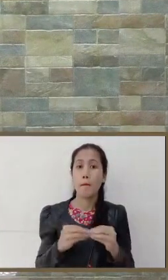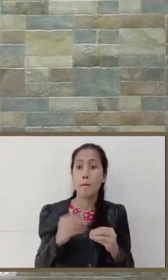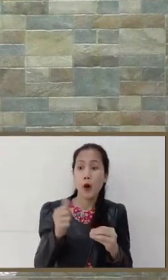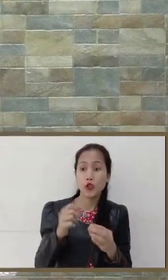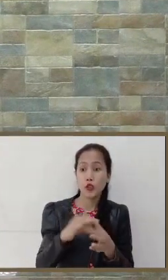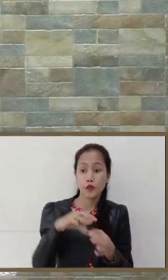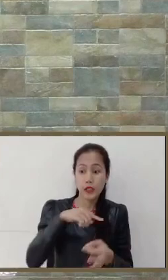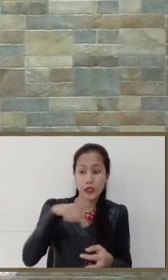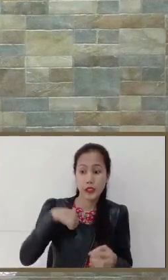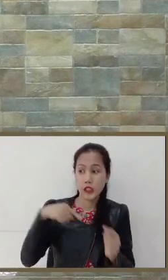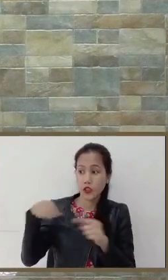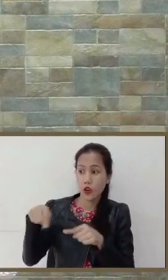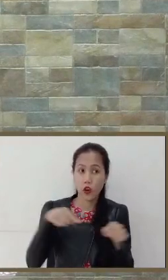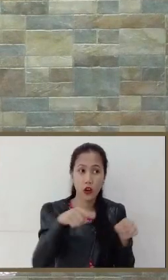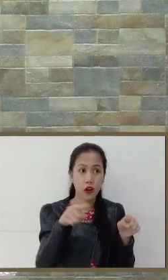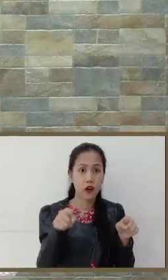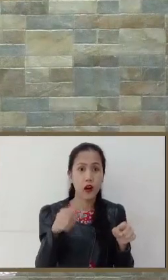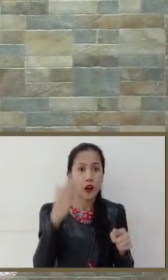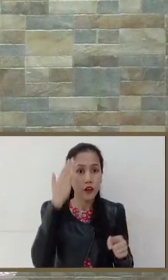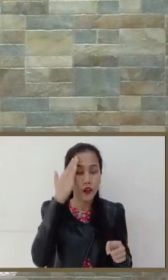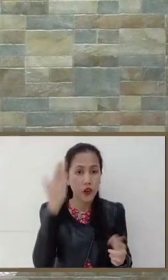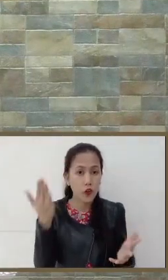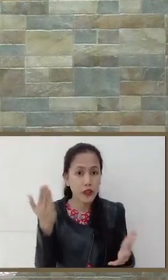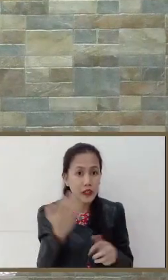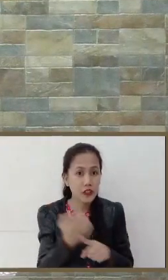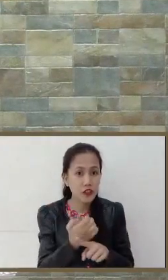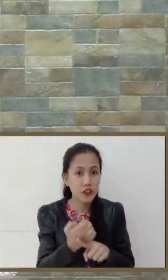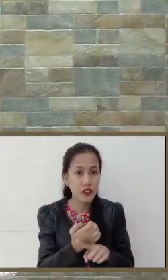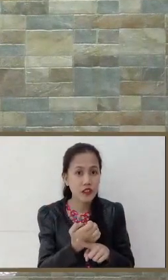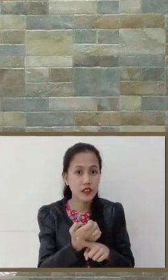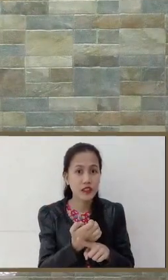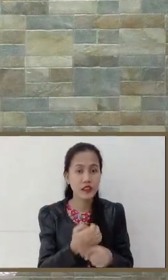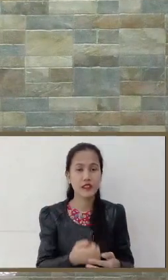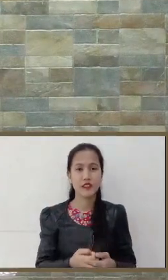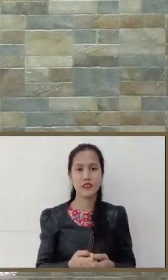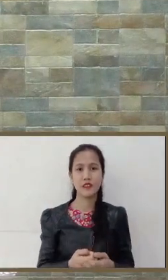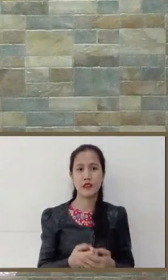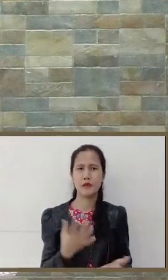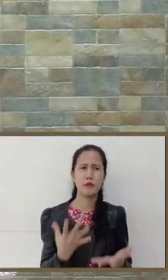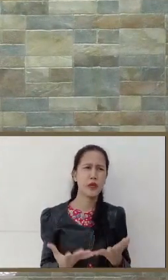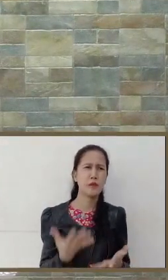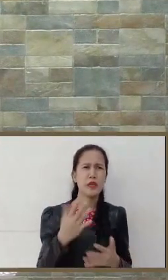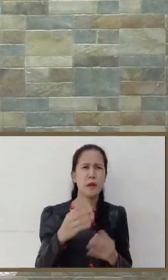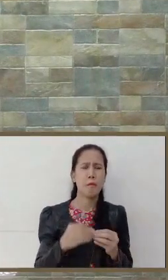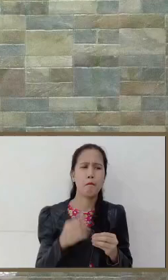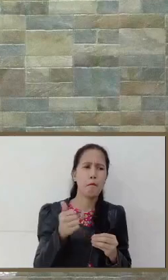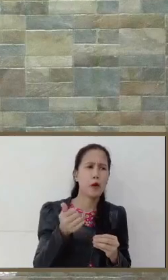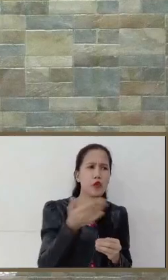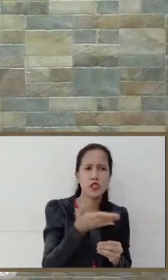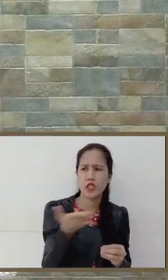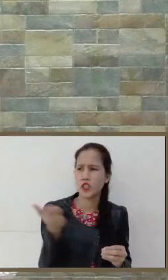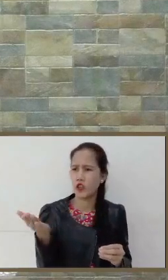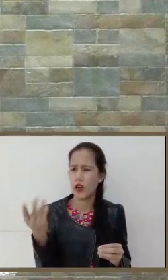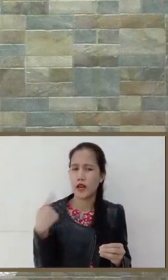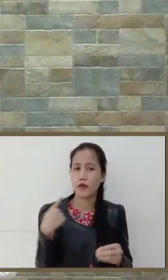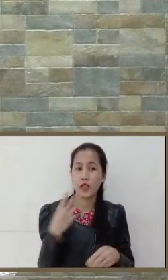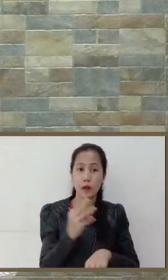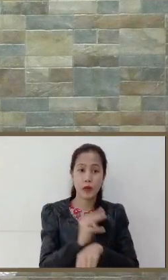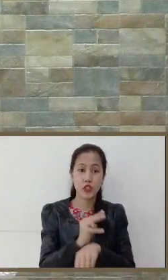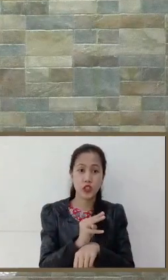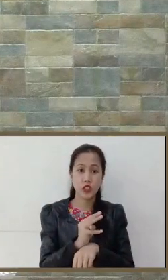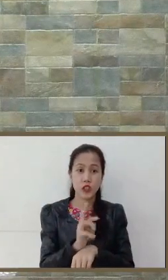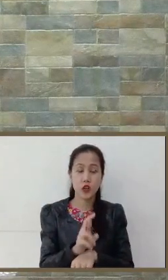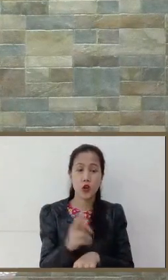Amen. At parin yung bawat isa po sa inyo, yung iba dyan, may hinahawakan na po kayong tao, yung iba dyan, mayroon kayong hinahawakan na ministry na kung